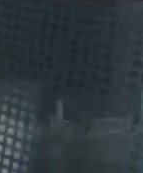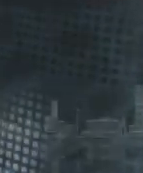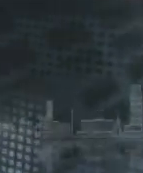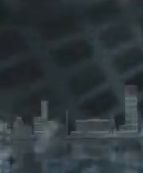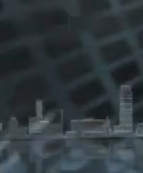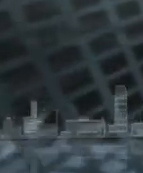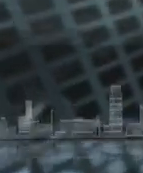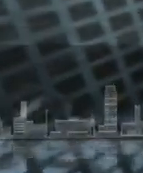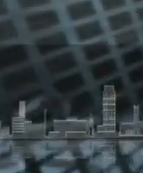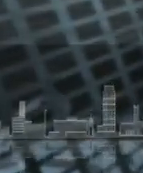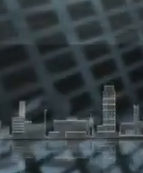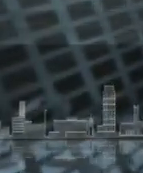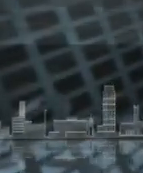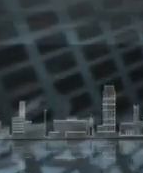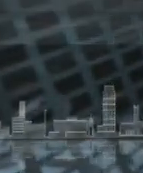Музика